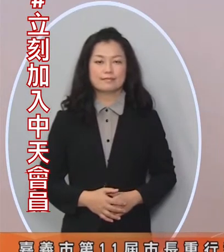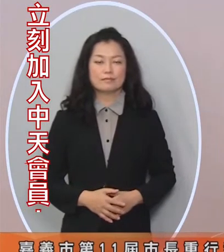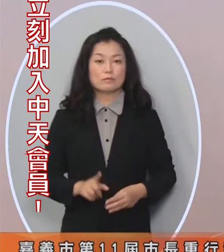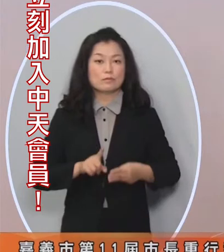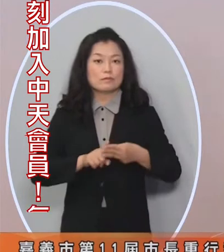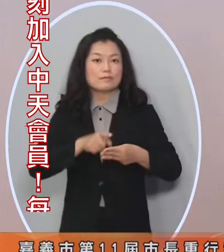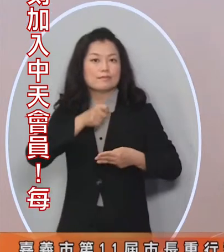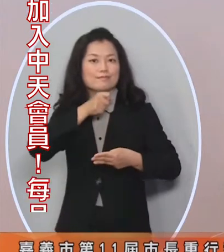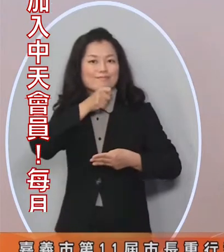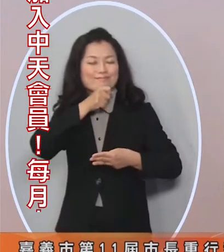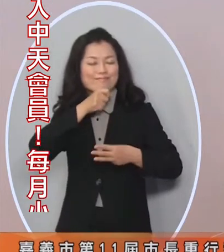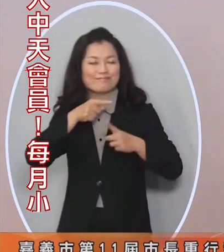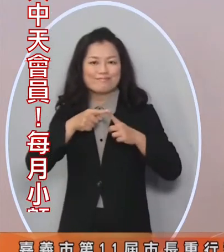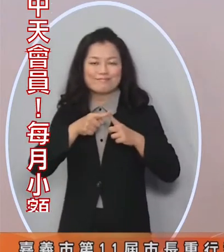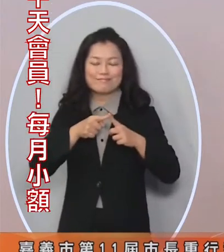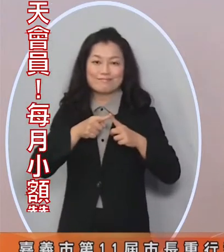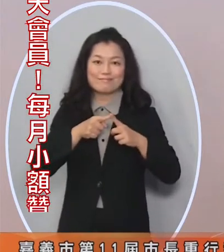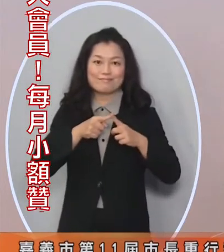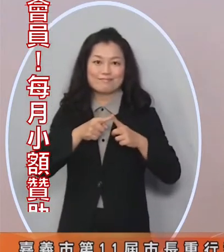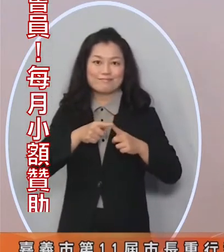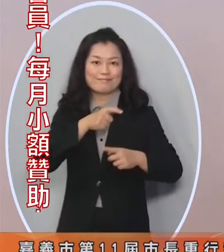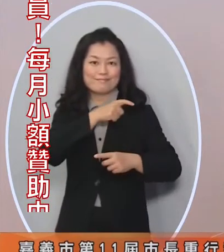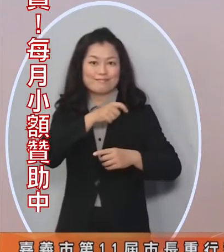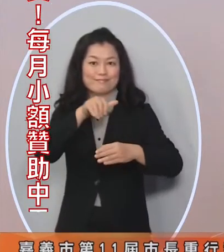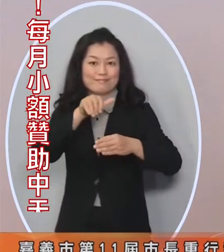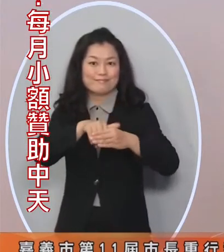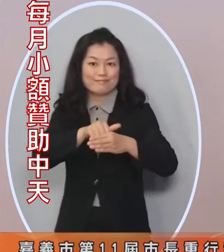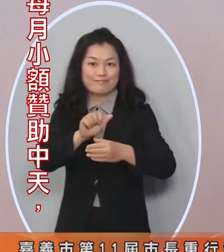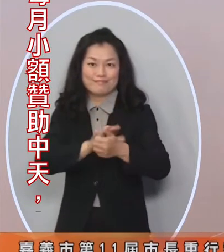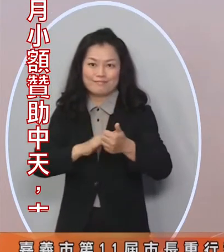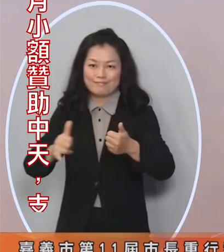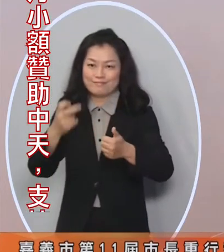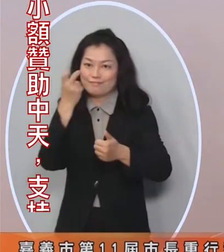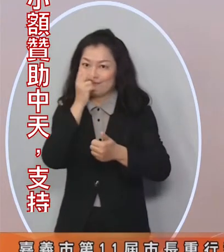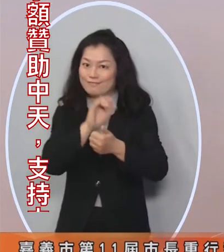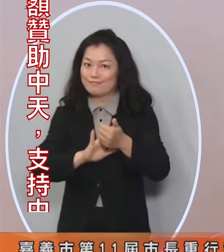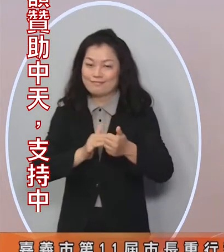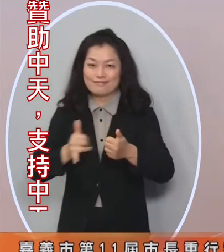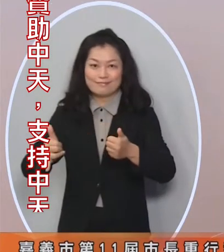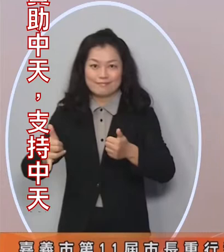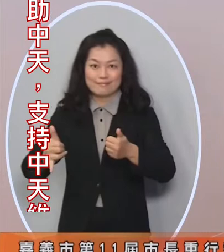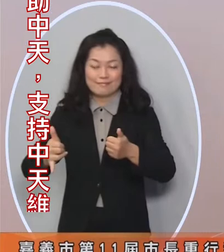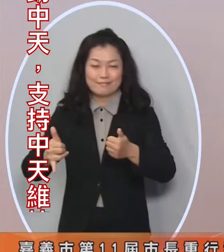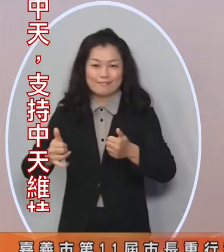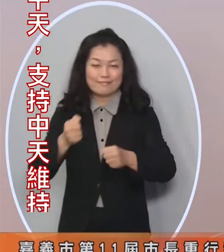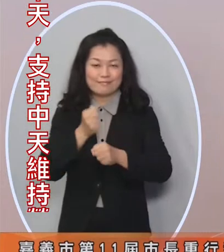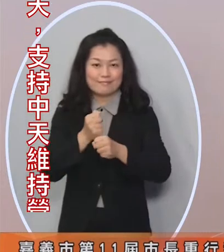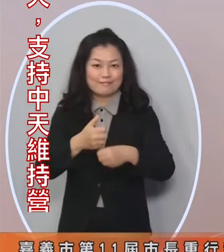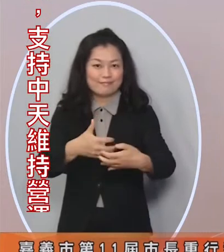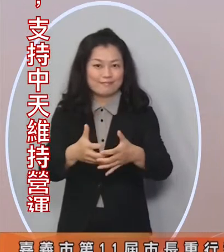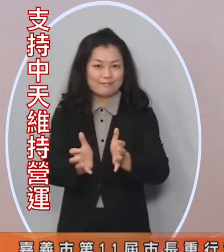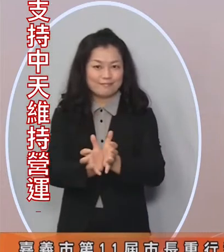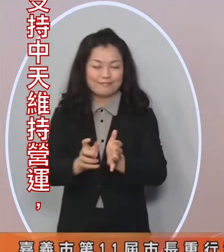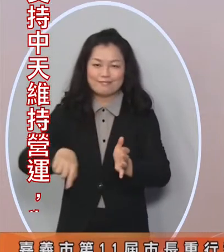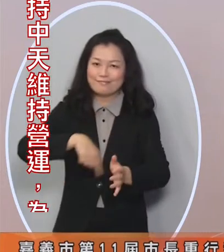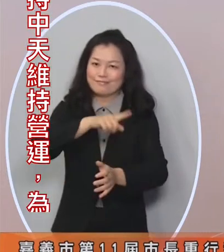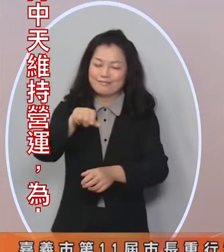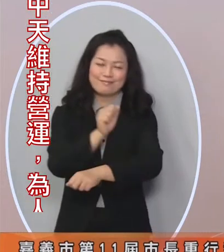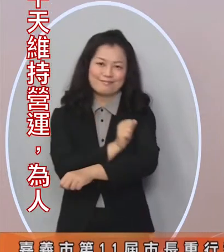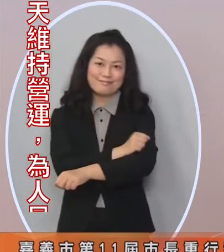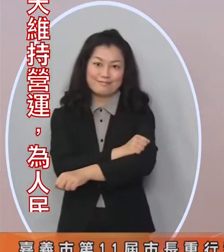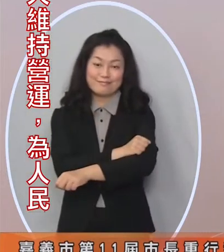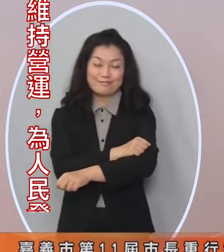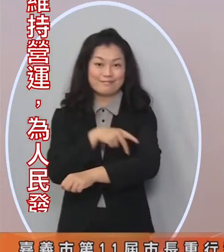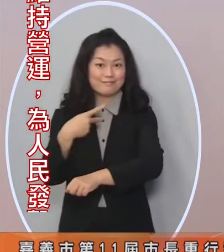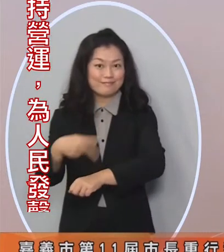主持人，咱的选举委员、监察委员，各位工作小组，大家辛苦。